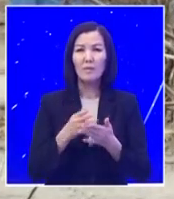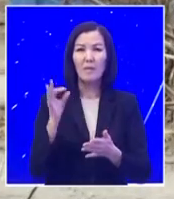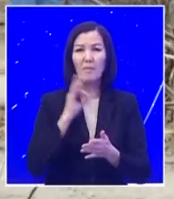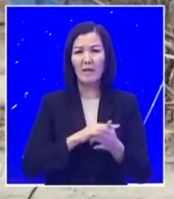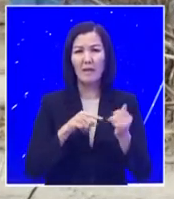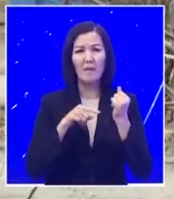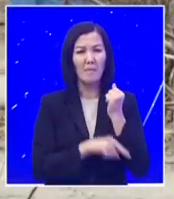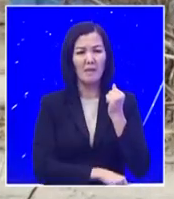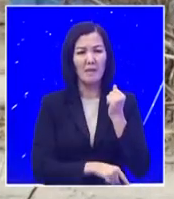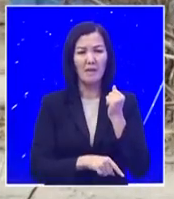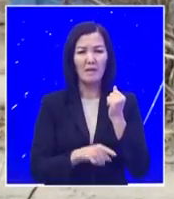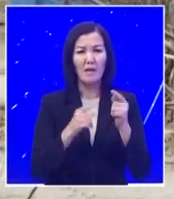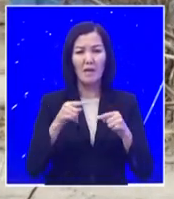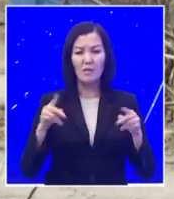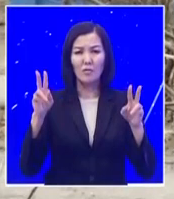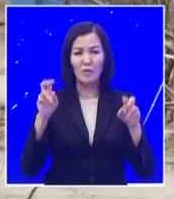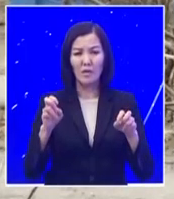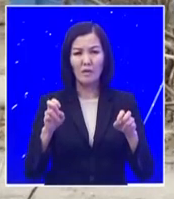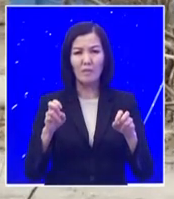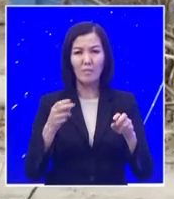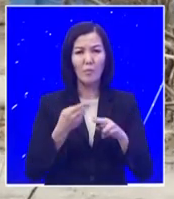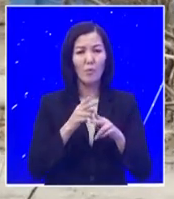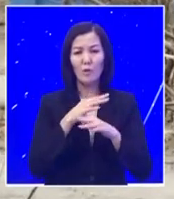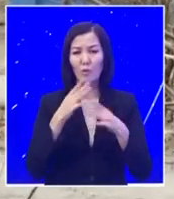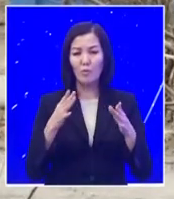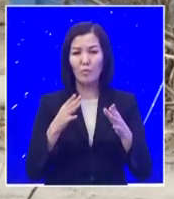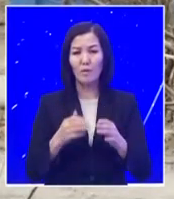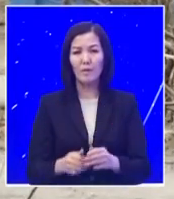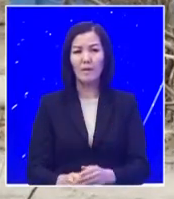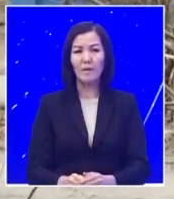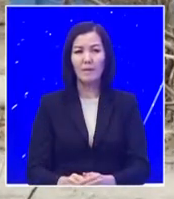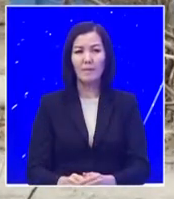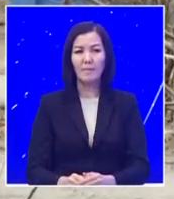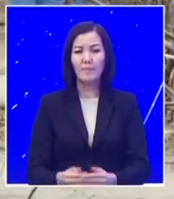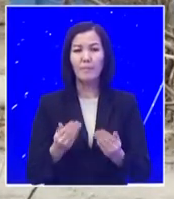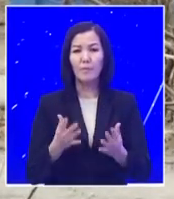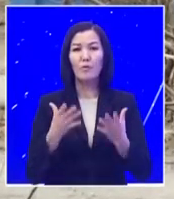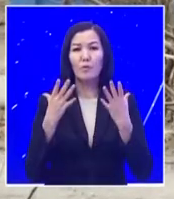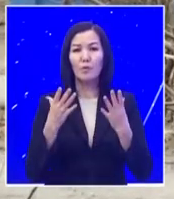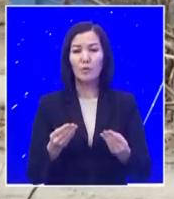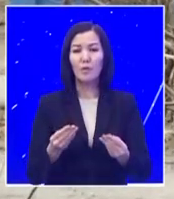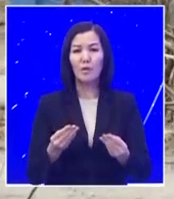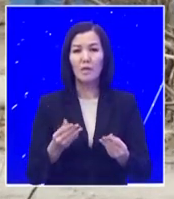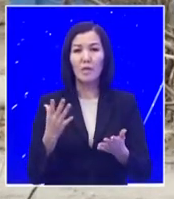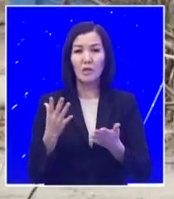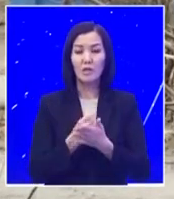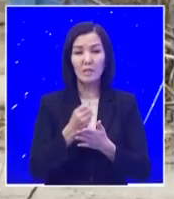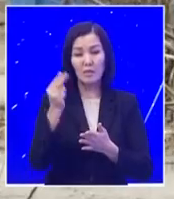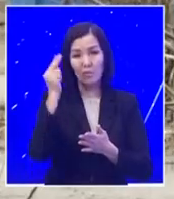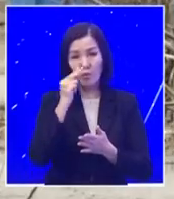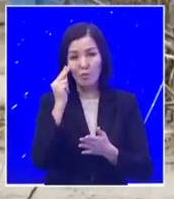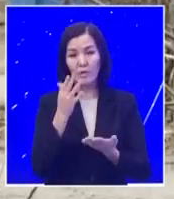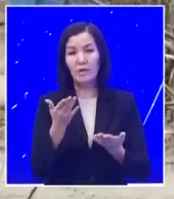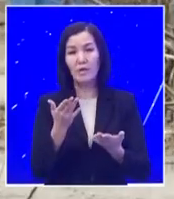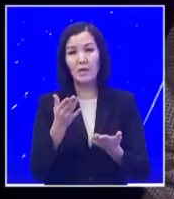мақтан дейтін дүниелер бүгінгі күнде ерекше. Ал енді бүгінгі күнгі біздің жетістігіміз